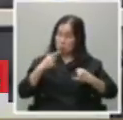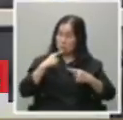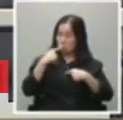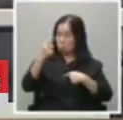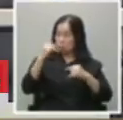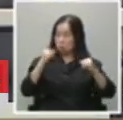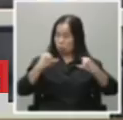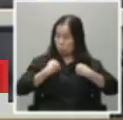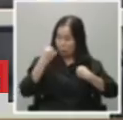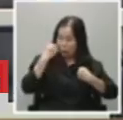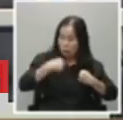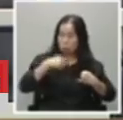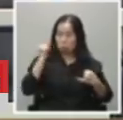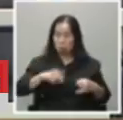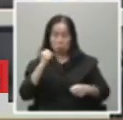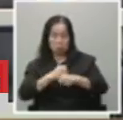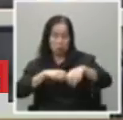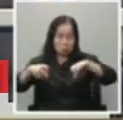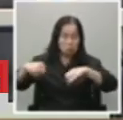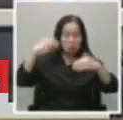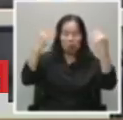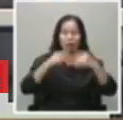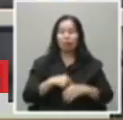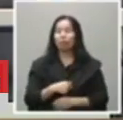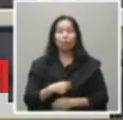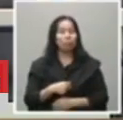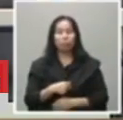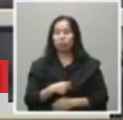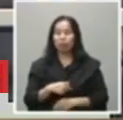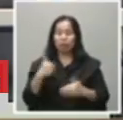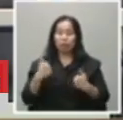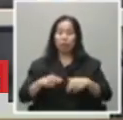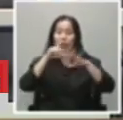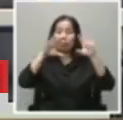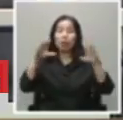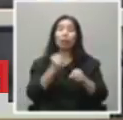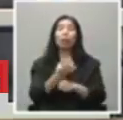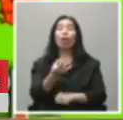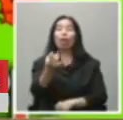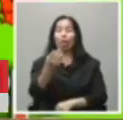ต์แต่ท่านดูสิครับวันนี้พี่น้องที่เคารพครับรัฐบาลไปจัดการอะไรบ้างครับ